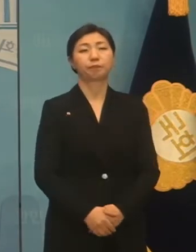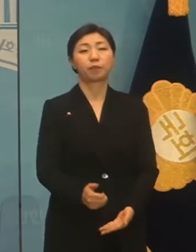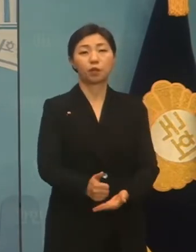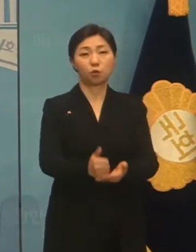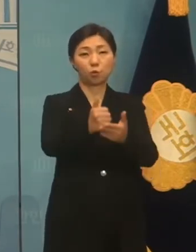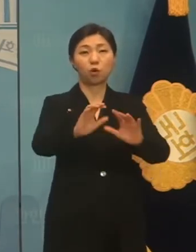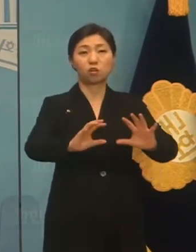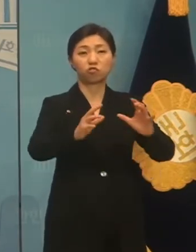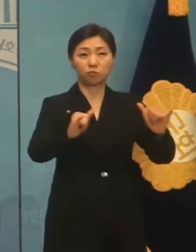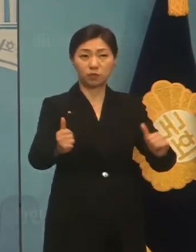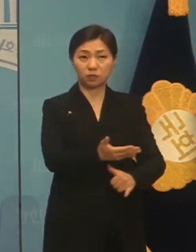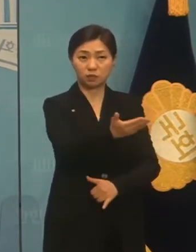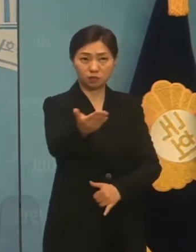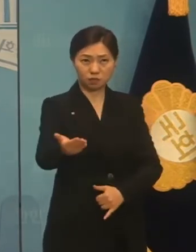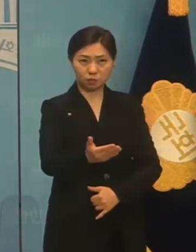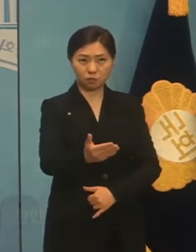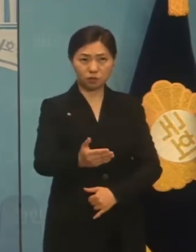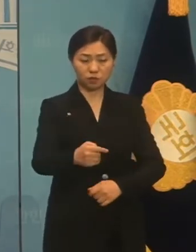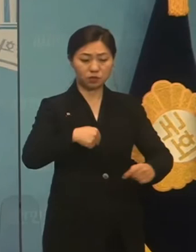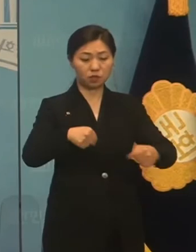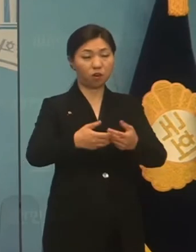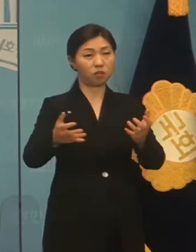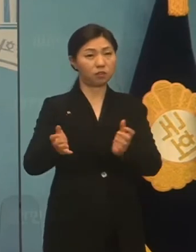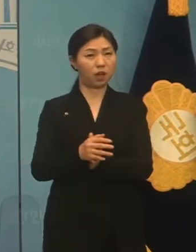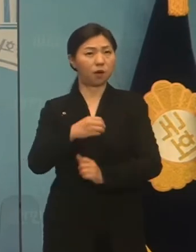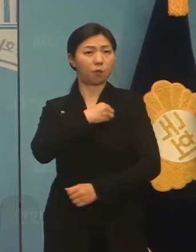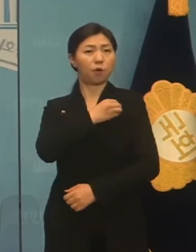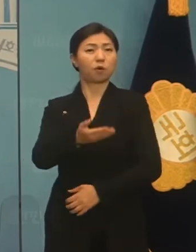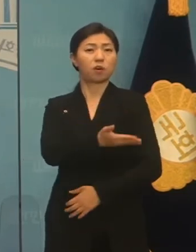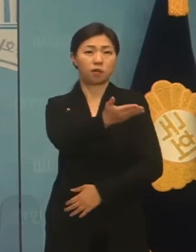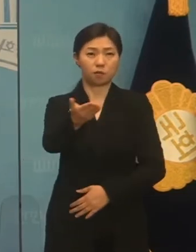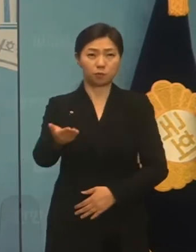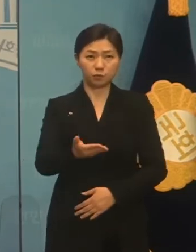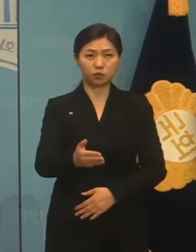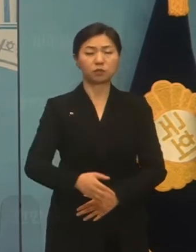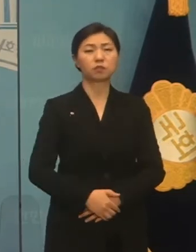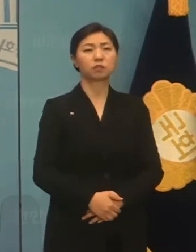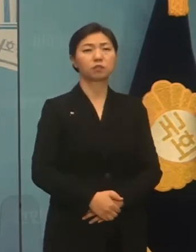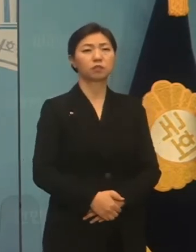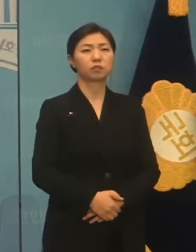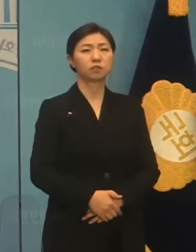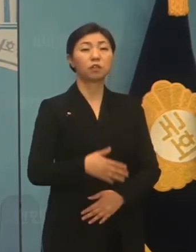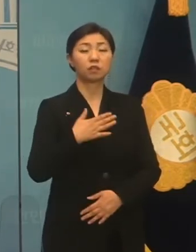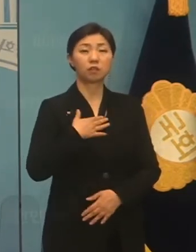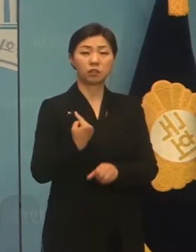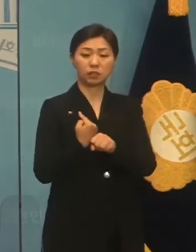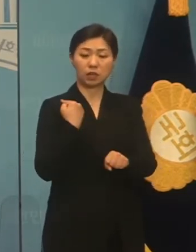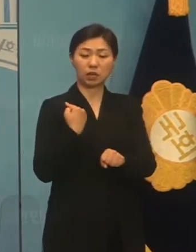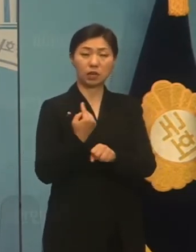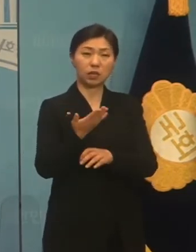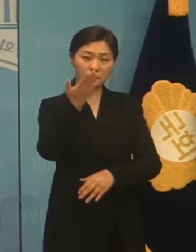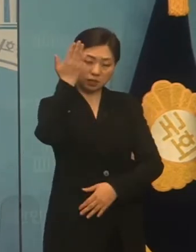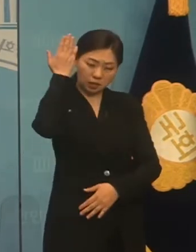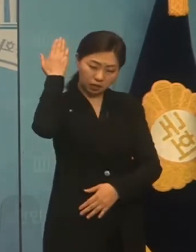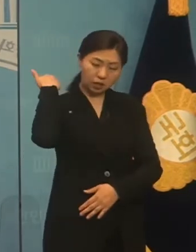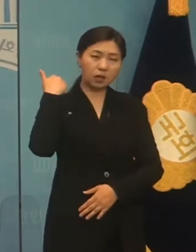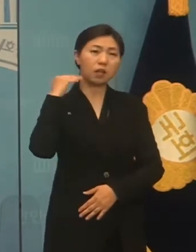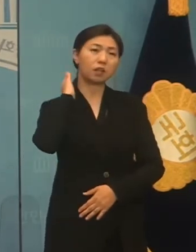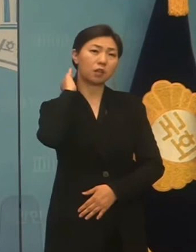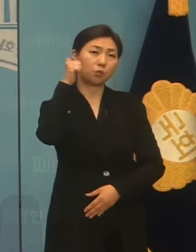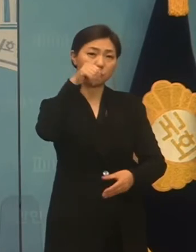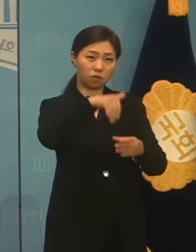존경하는 국민 여러분, 당원 동지 여러분, 우리는 지난 대선과